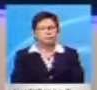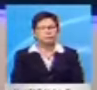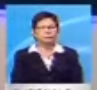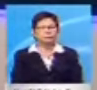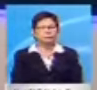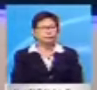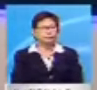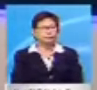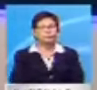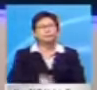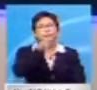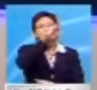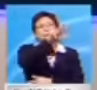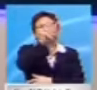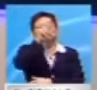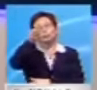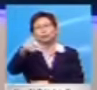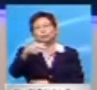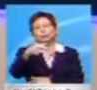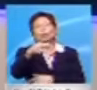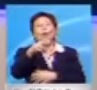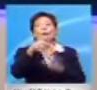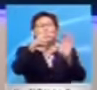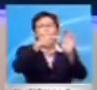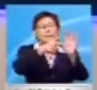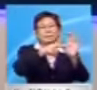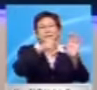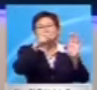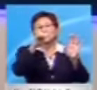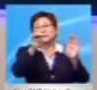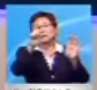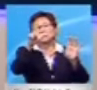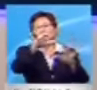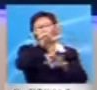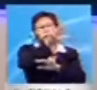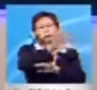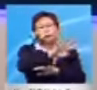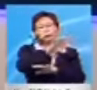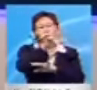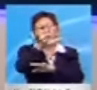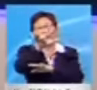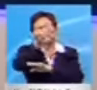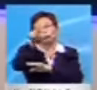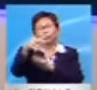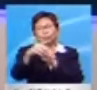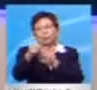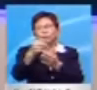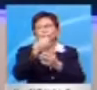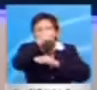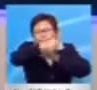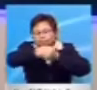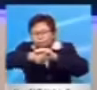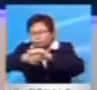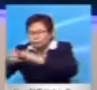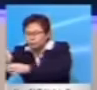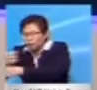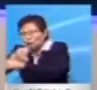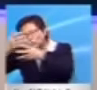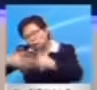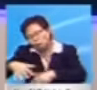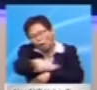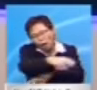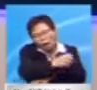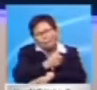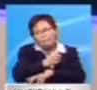lanjut 32000 l minyak diesel bernilai r3000 yang Cuba diseludup ke Negara Jiran berjayaampas